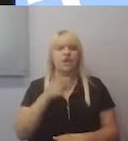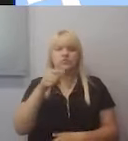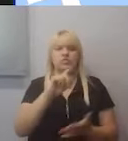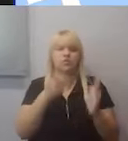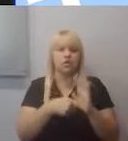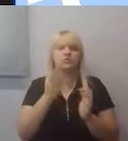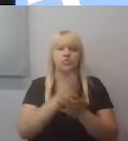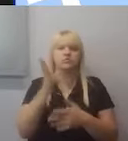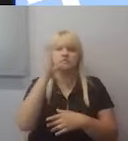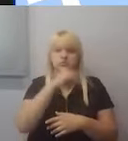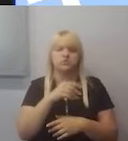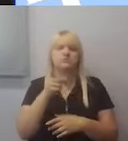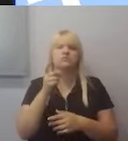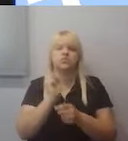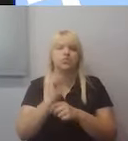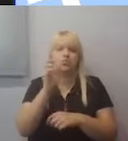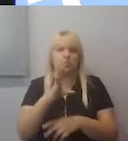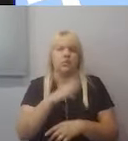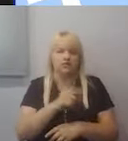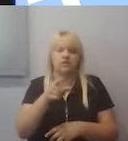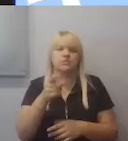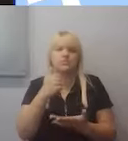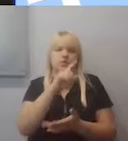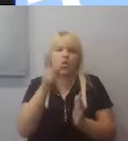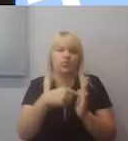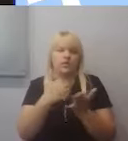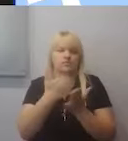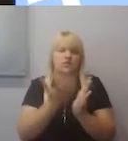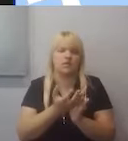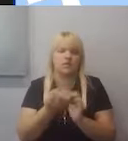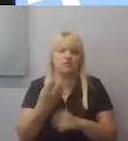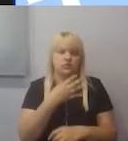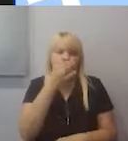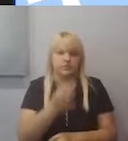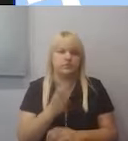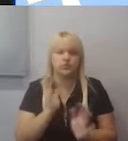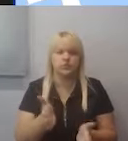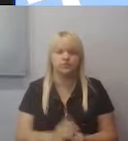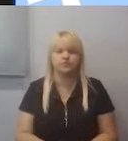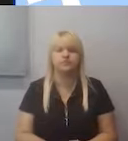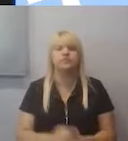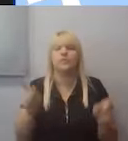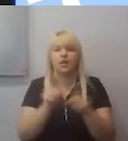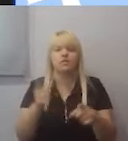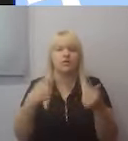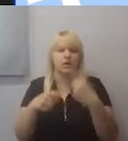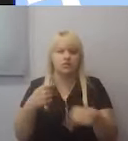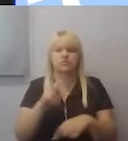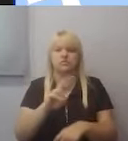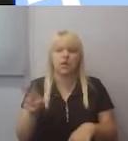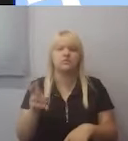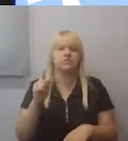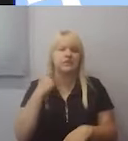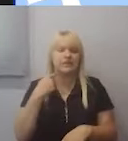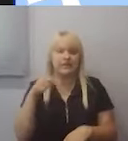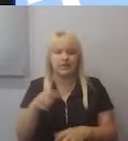varat iesūtīt pēc tam tad jautājumu sadaļā jā un nu un arī vēl atgriežamies pie tā tiem kas rezidē rīgā strādā rīgā